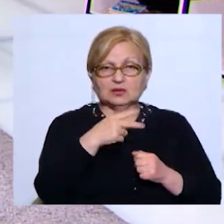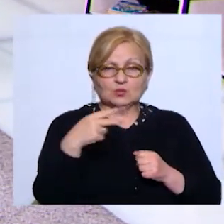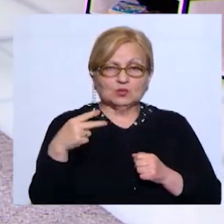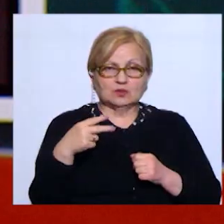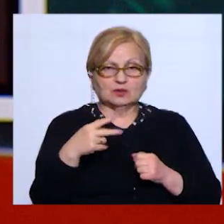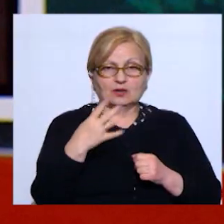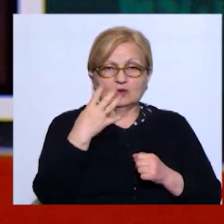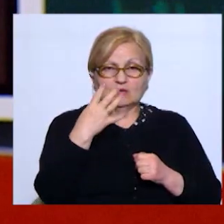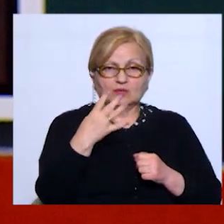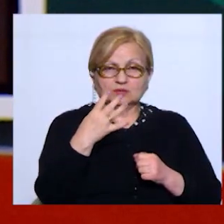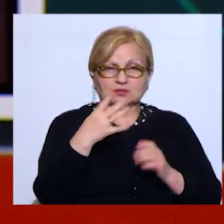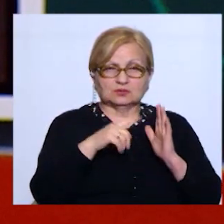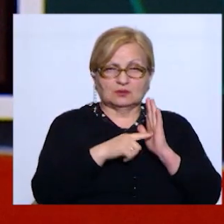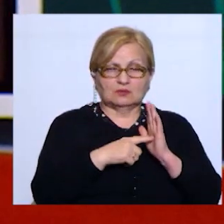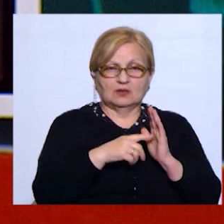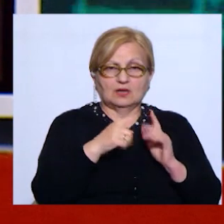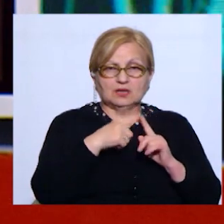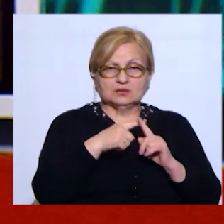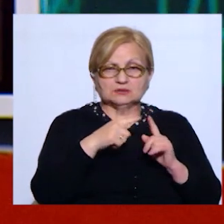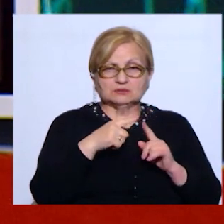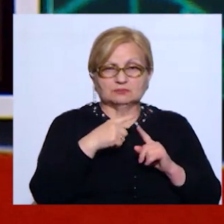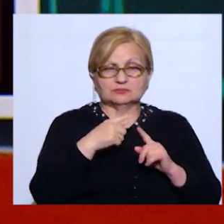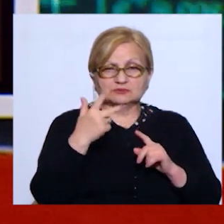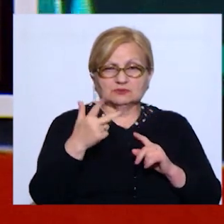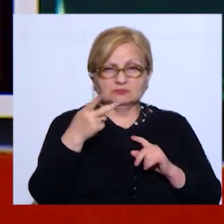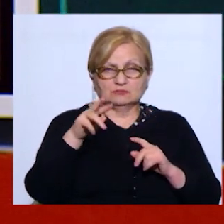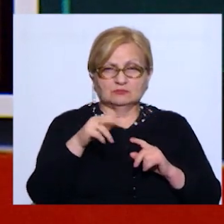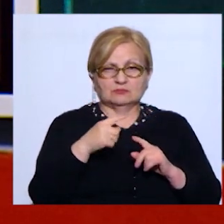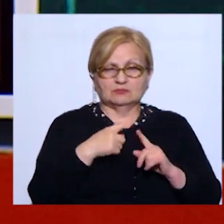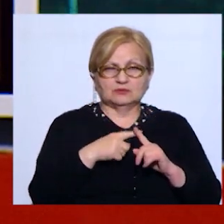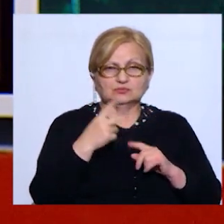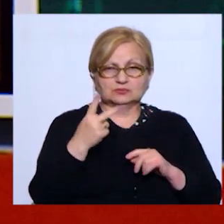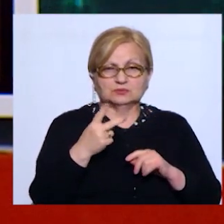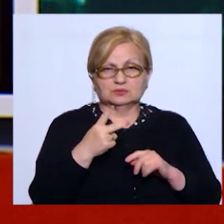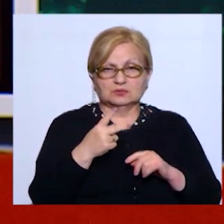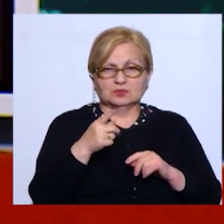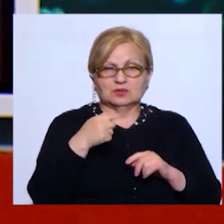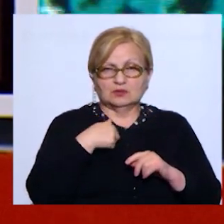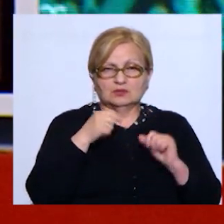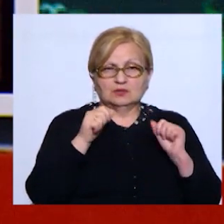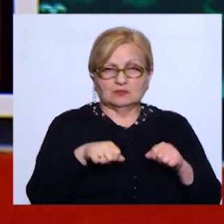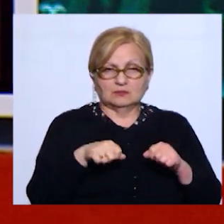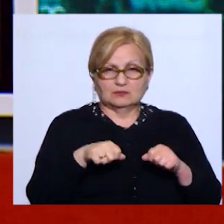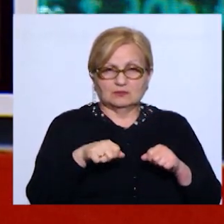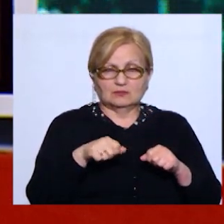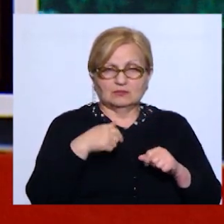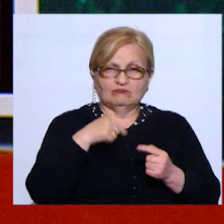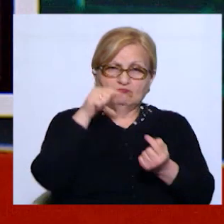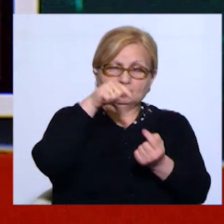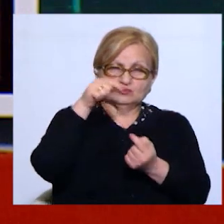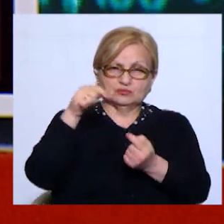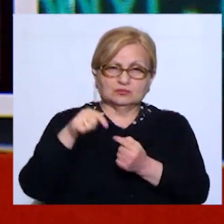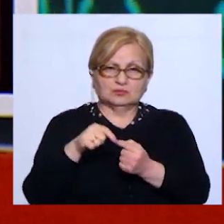4 ჯერ x -3 + 3 კვადრატი + 2. მე შემიძლია ამას შევუსაბამო, ხო?